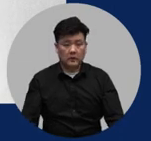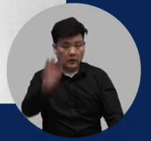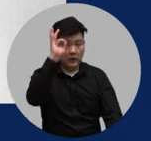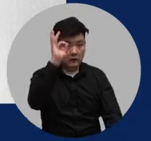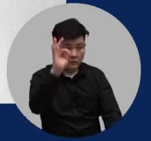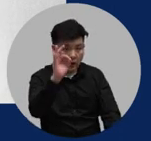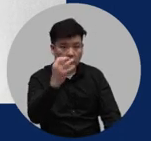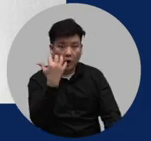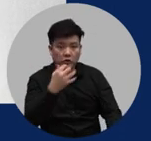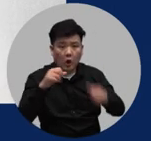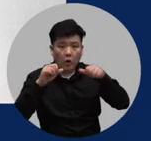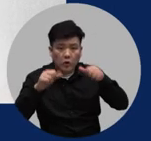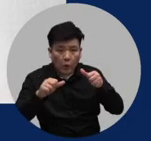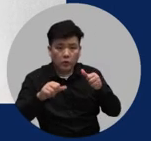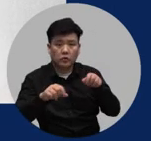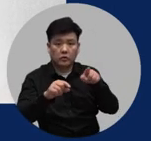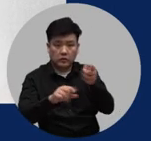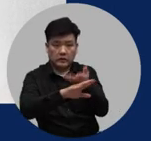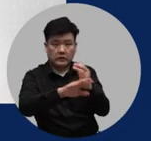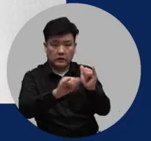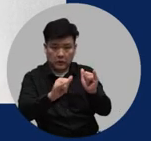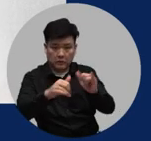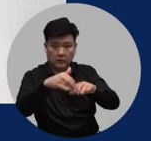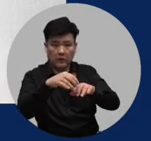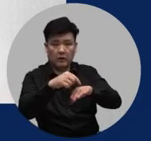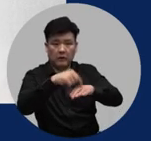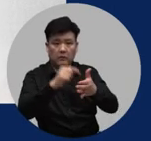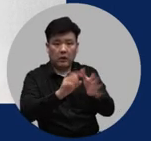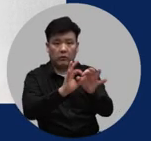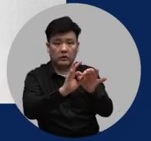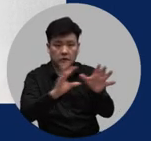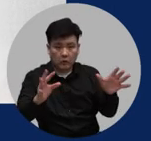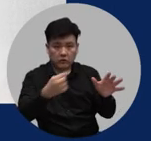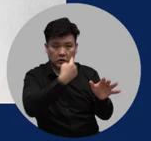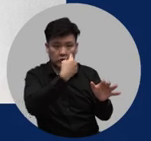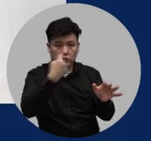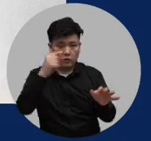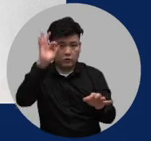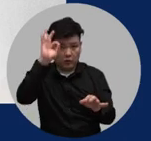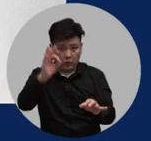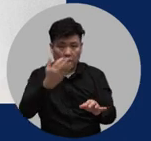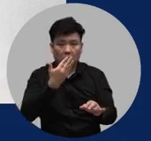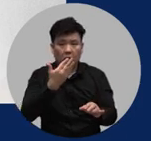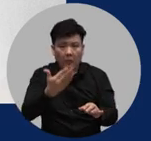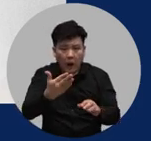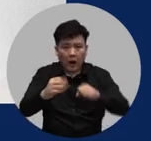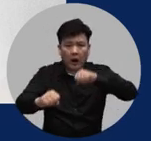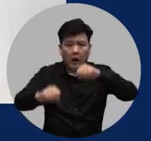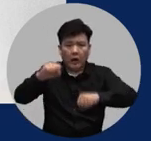시각적 성희롱이란 상대방의 의사와는 상관없이 눈으로 인지가 가능한 행동을